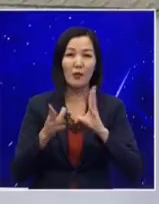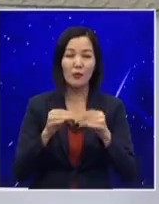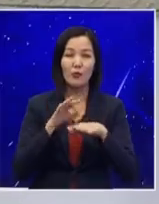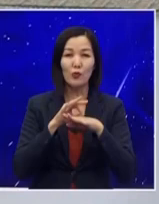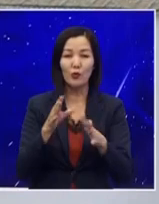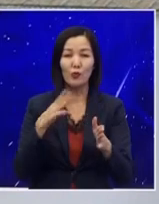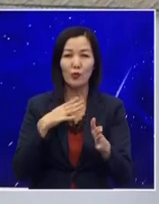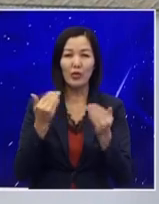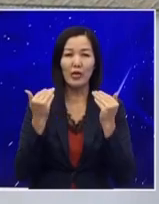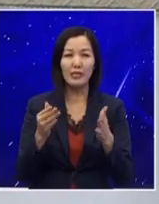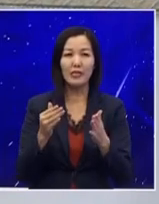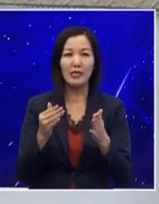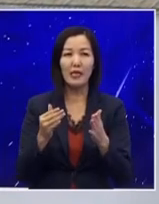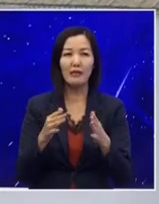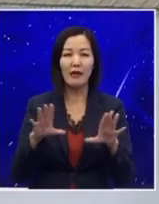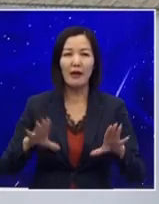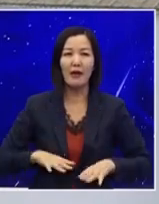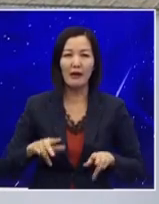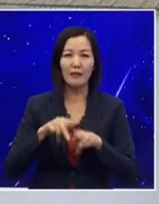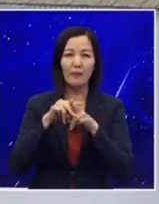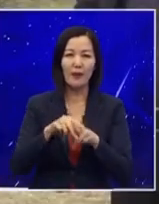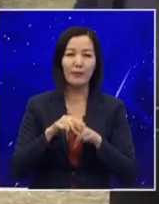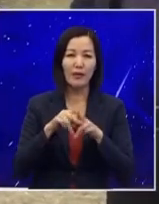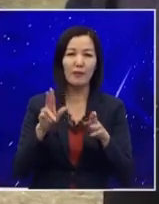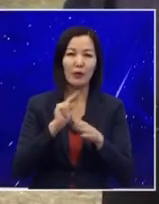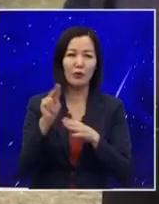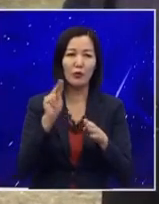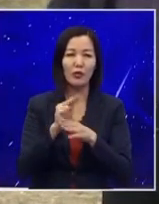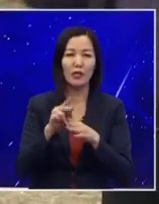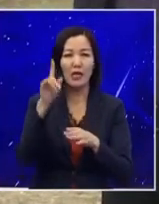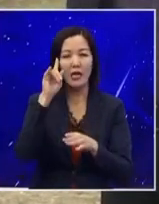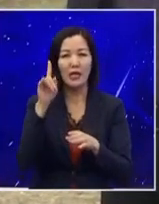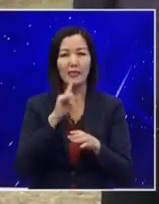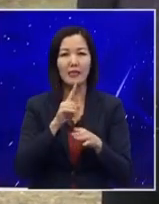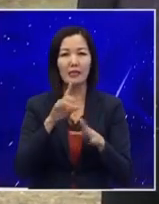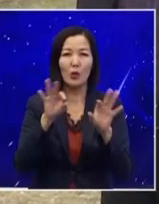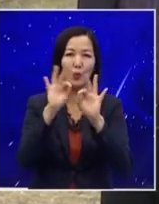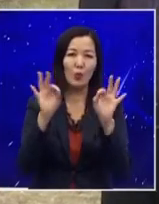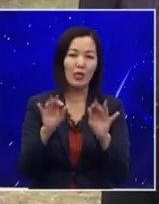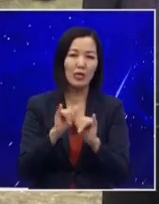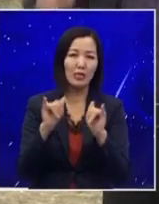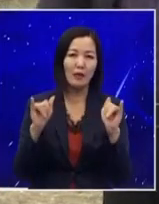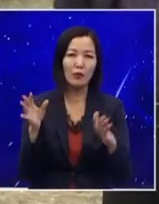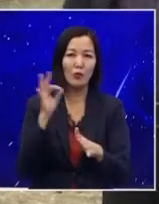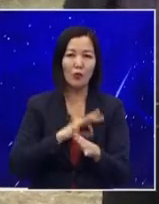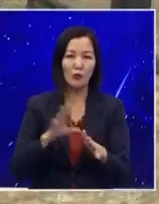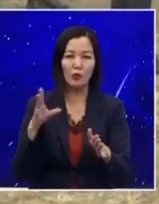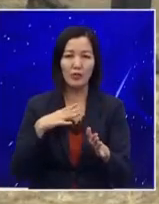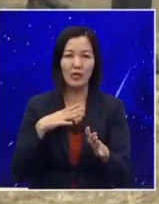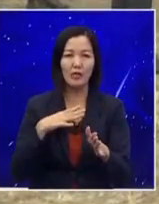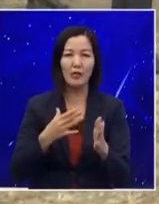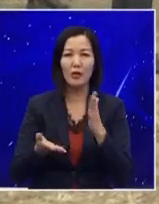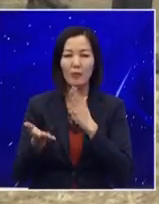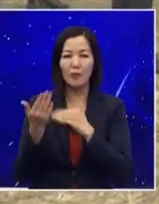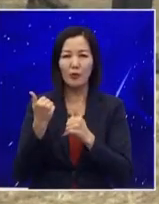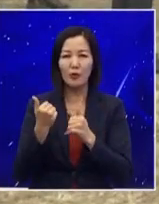болған. Олар ежелден ат баптап, құлағында ойнаған қазақтар жаһандық мәдениетті дамытуға үлес қосқанын айтады. Тіпті мұны ежелгі